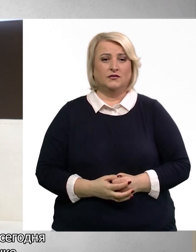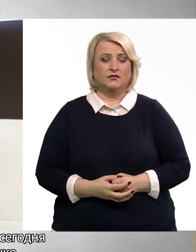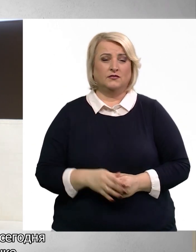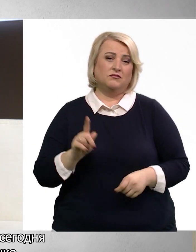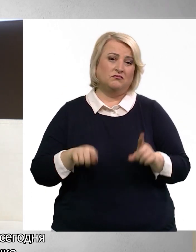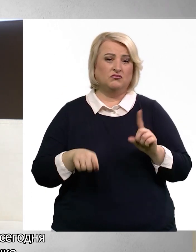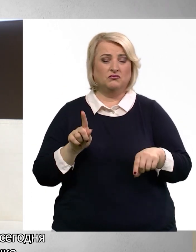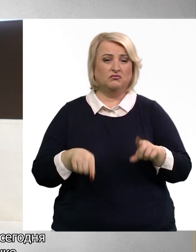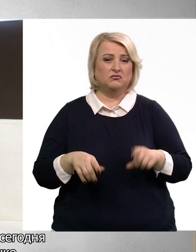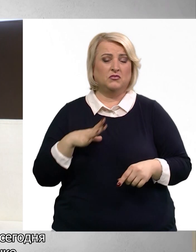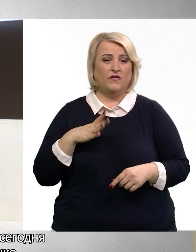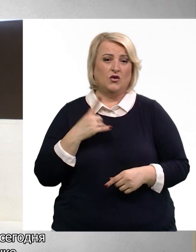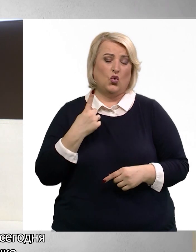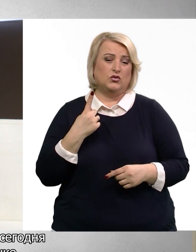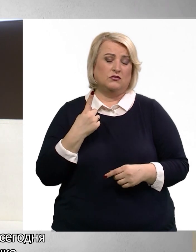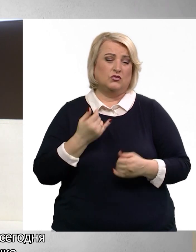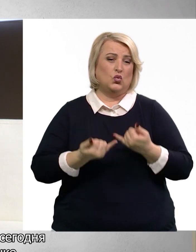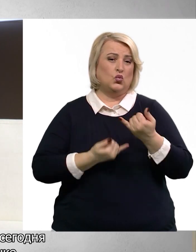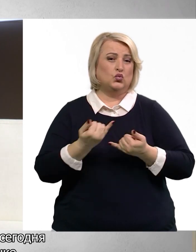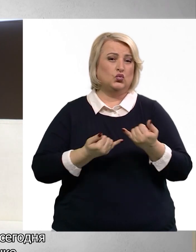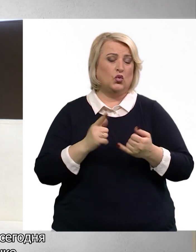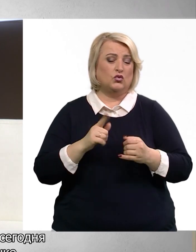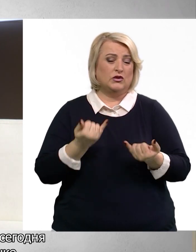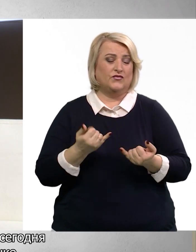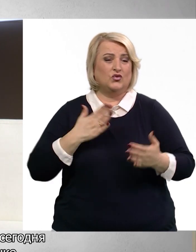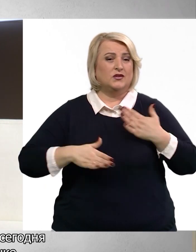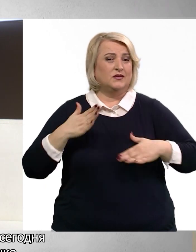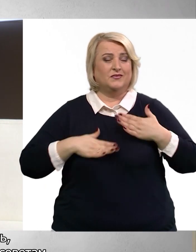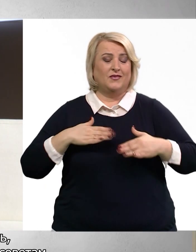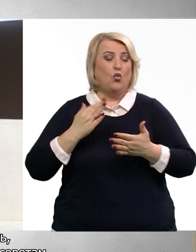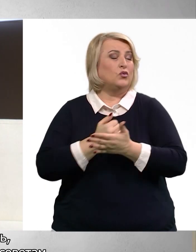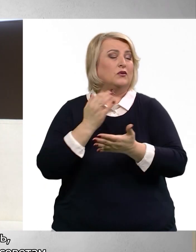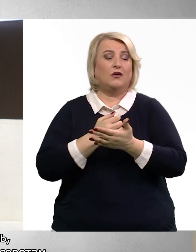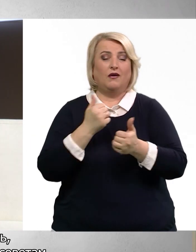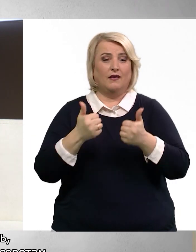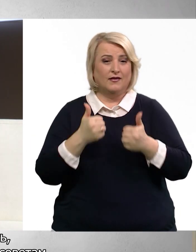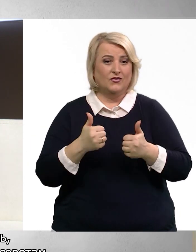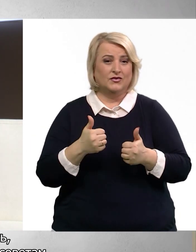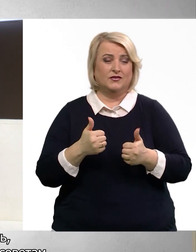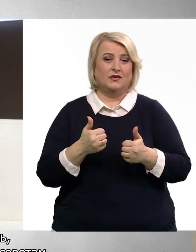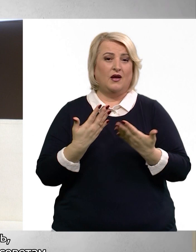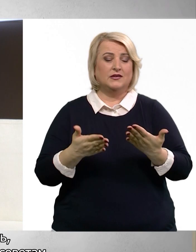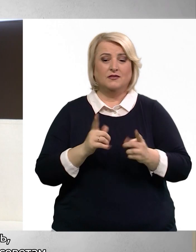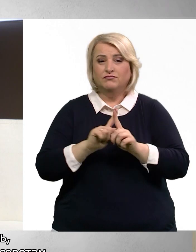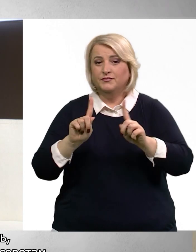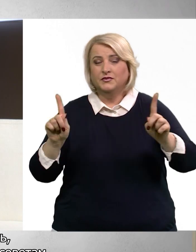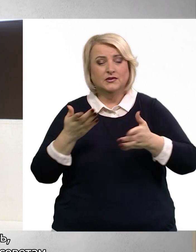uneori un produs sau un serviciu astăzi care se bucură de succes pe piață, dacă nu este diversificat